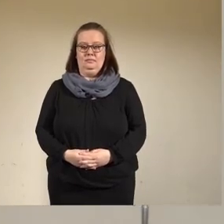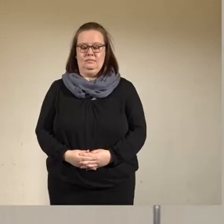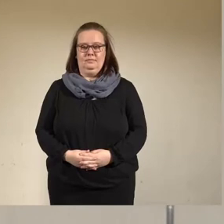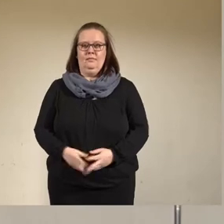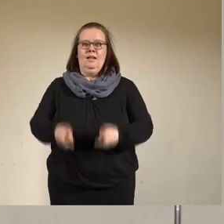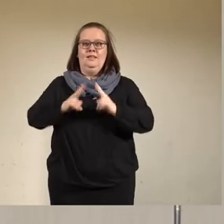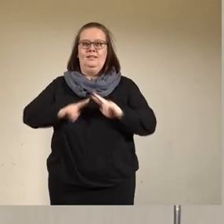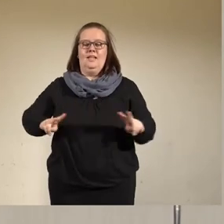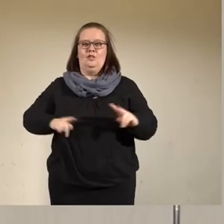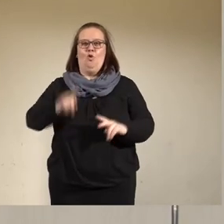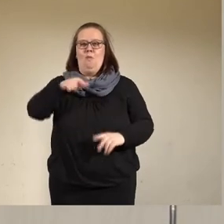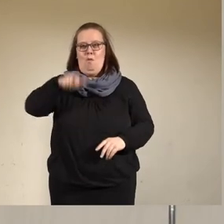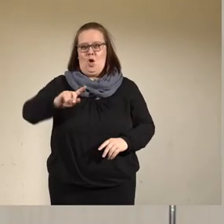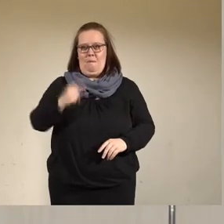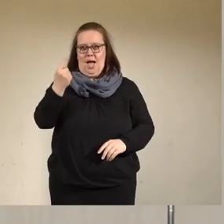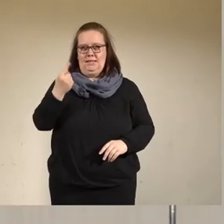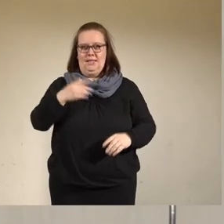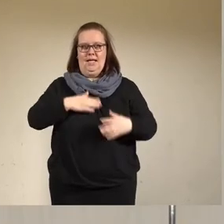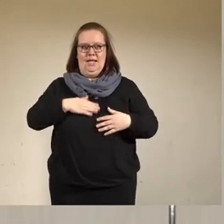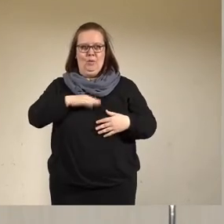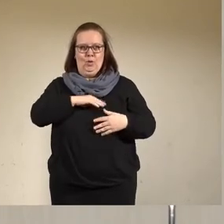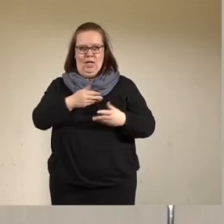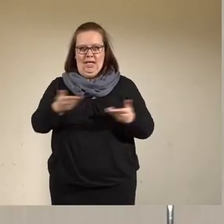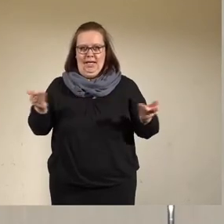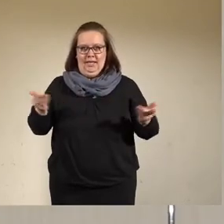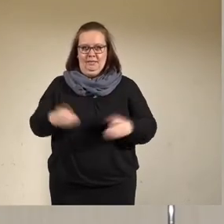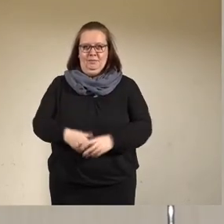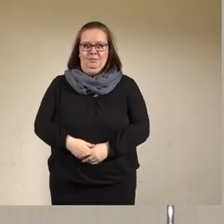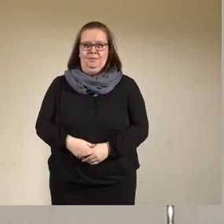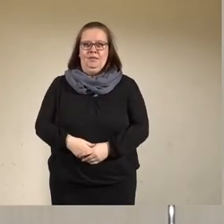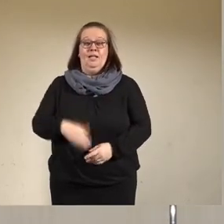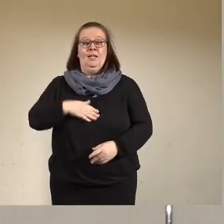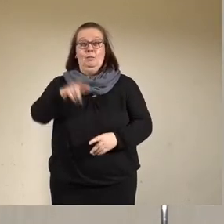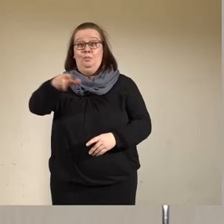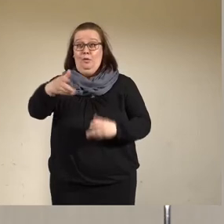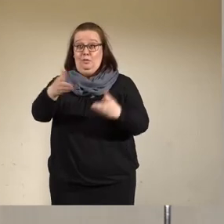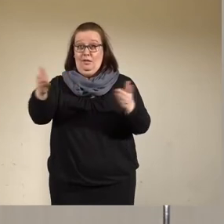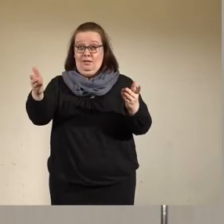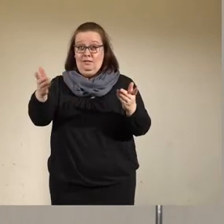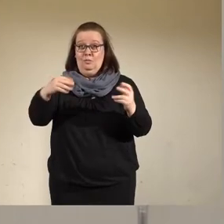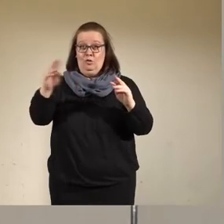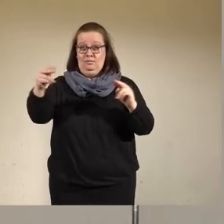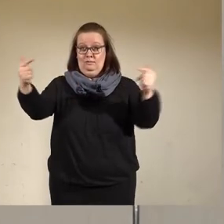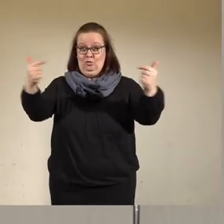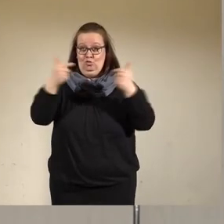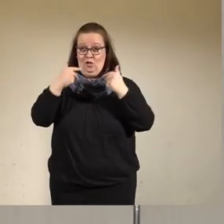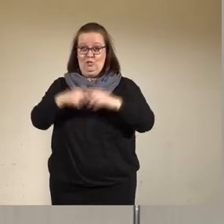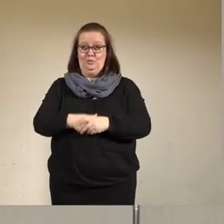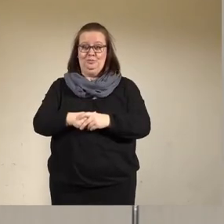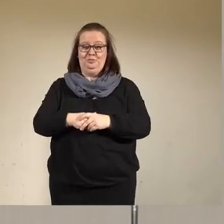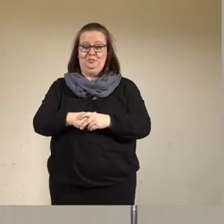Ja, sehr geehrter Herr Oberbürgermeister, liebe Kolleginnen und Kollegen, liebe Bürgerinnen und Bürger, die uns heute hier